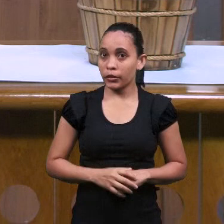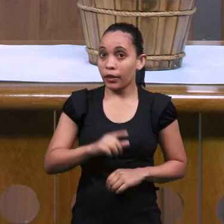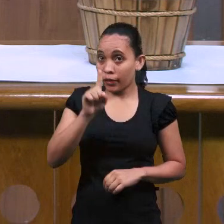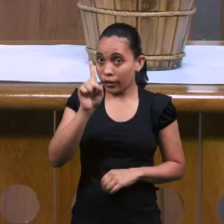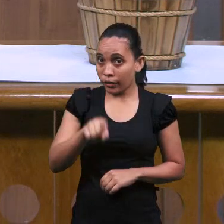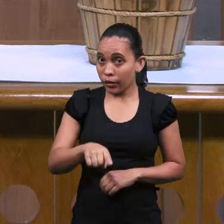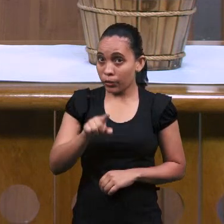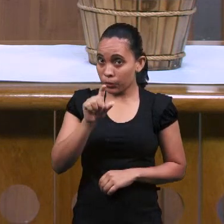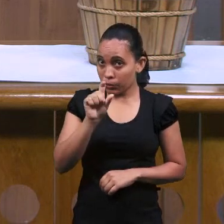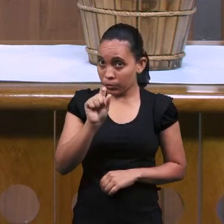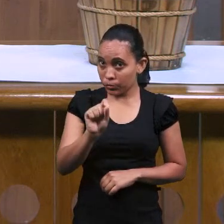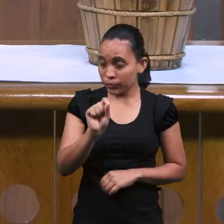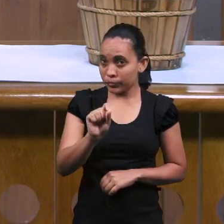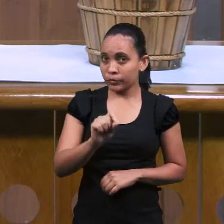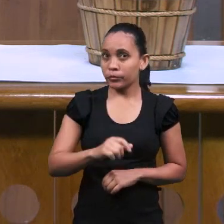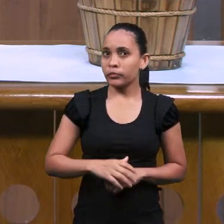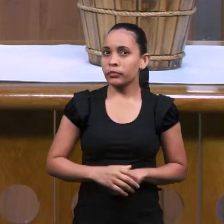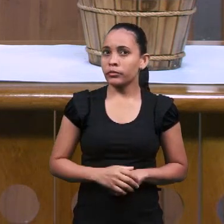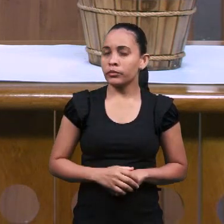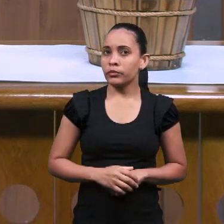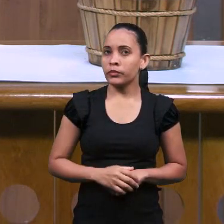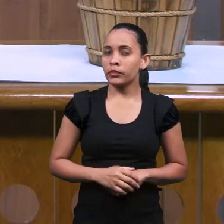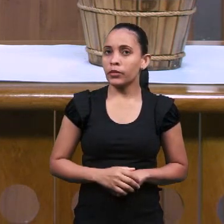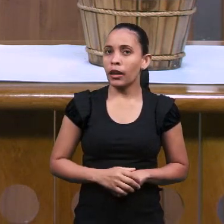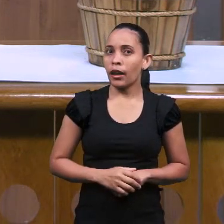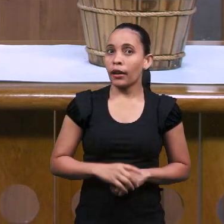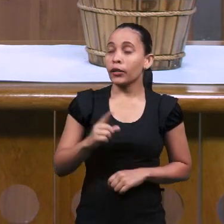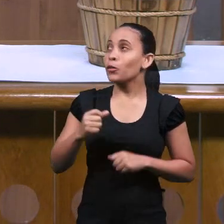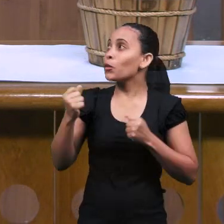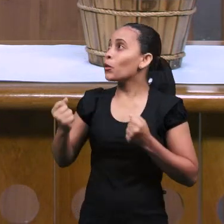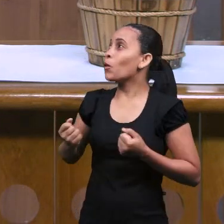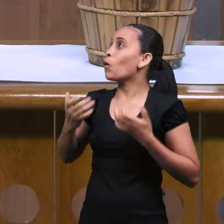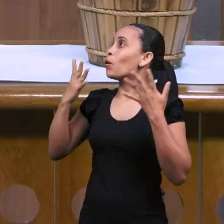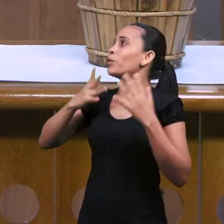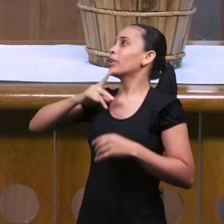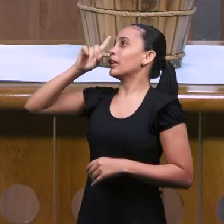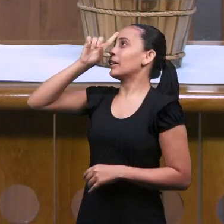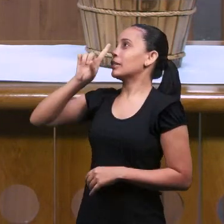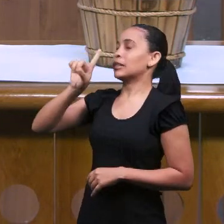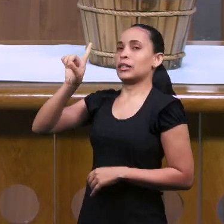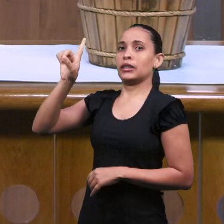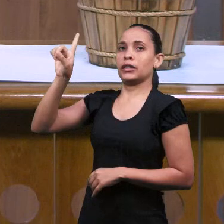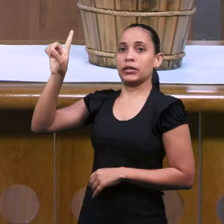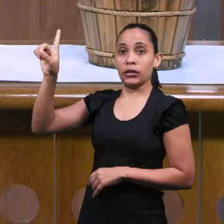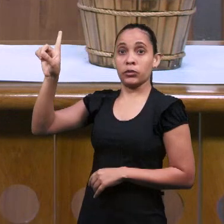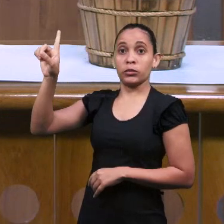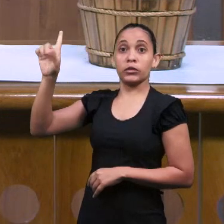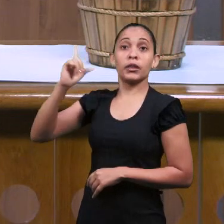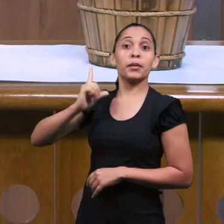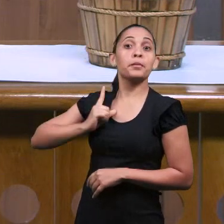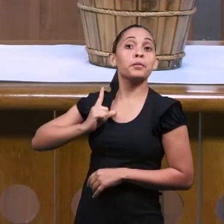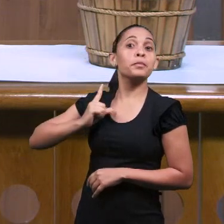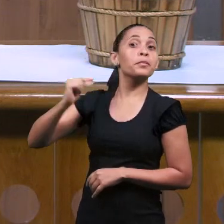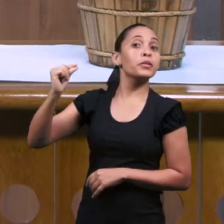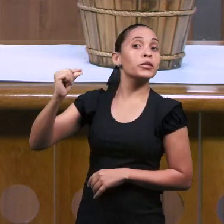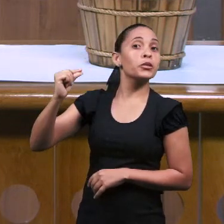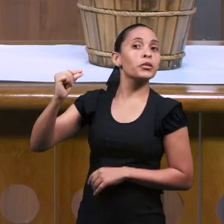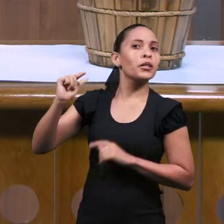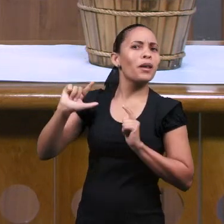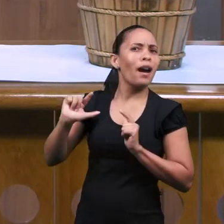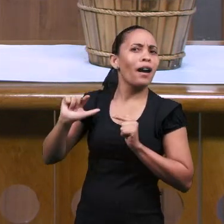c'est celui que je donne pour ce que Dieu a fait pour moi. Qu'est-ce que Dieu a fait pour